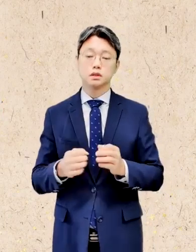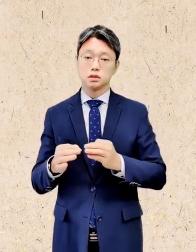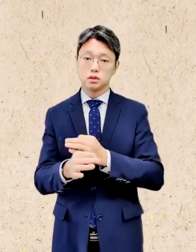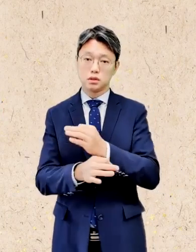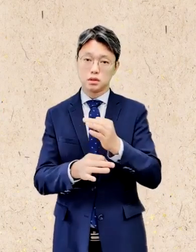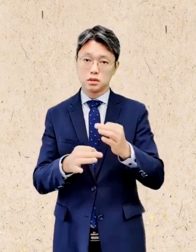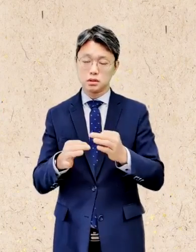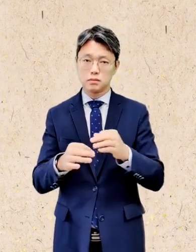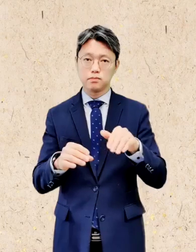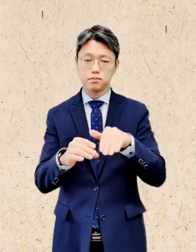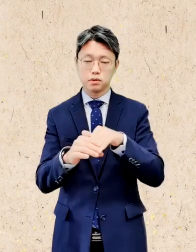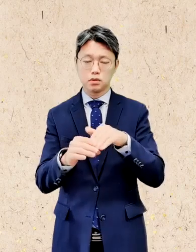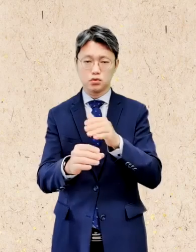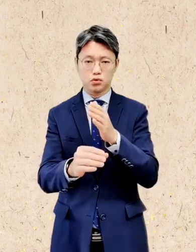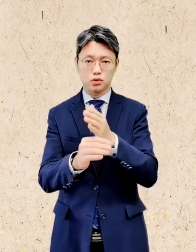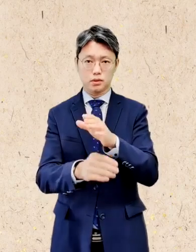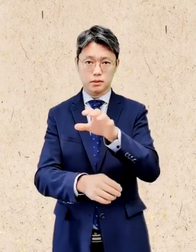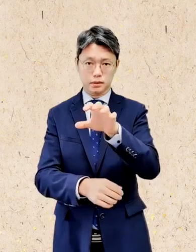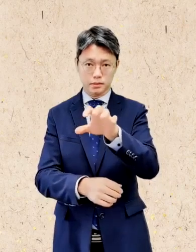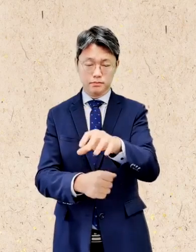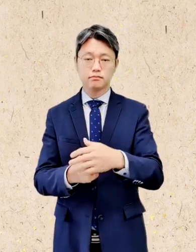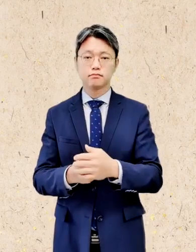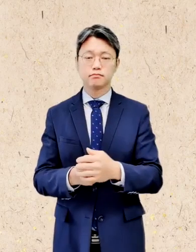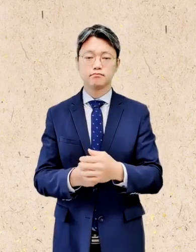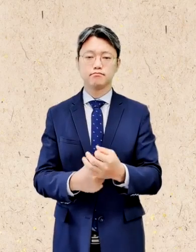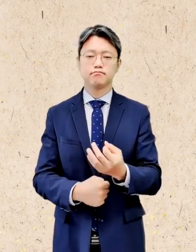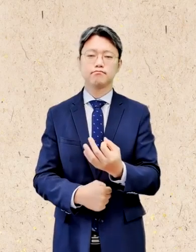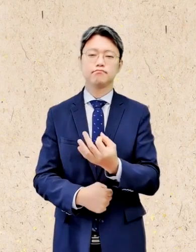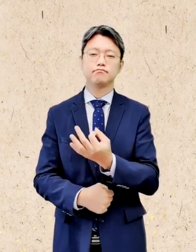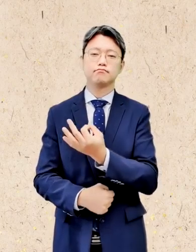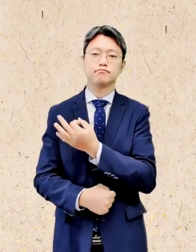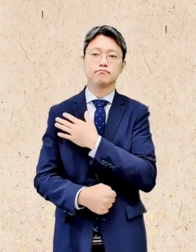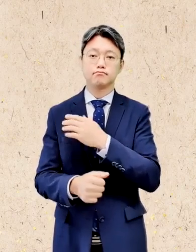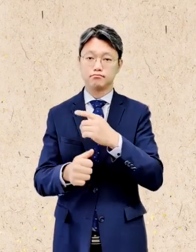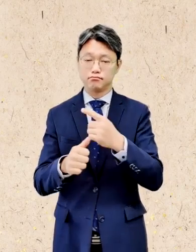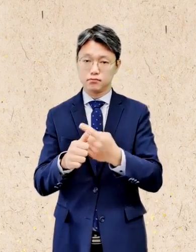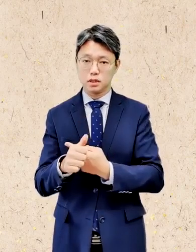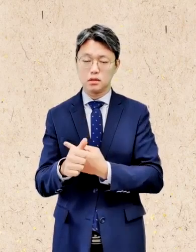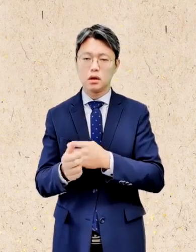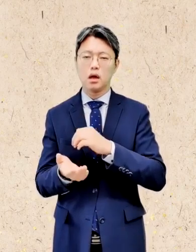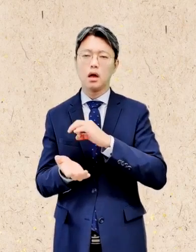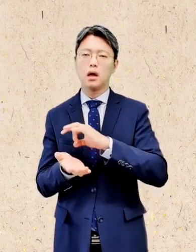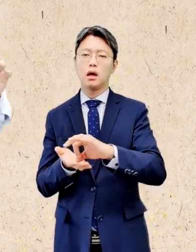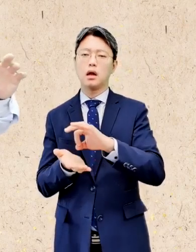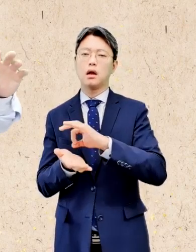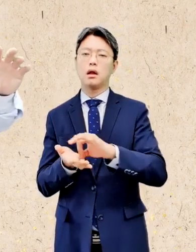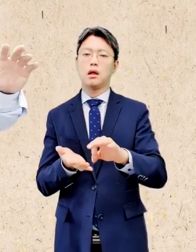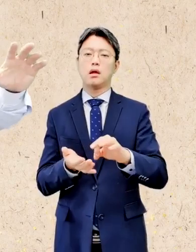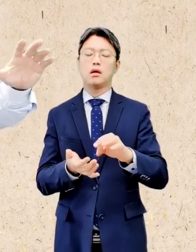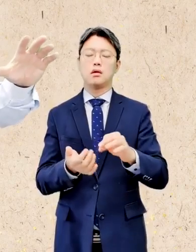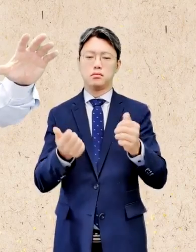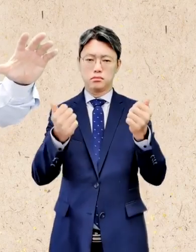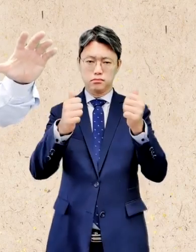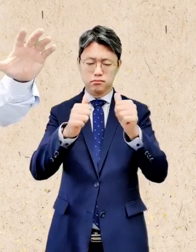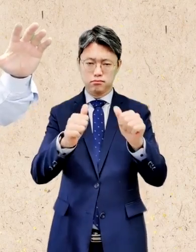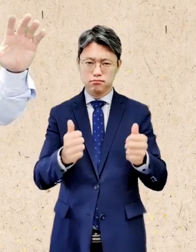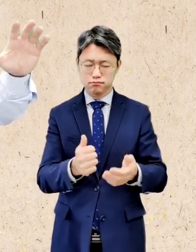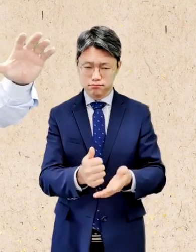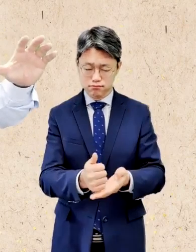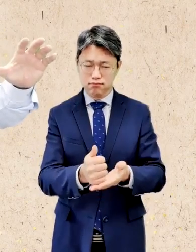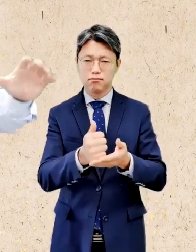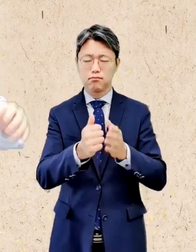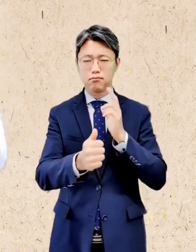문화적 중심지로서 고린도는 점점 부유해지면서 물질적 사치와 우상 숭배가 가득한